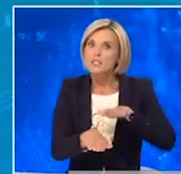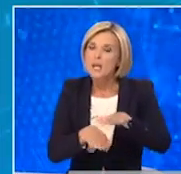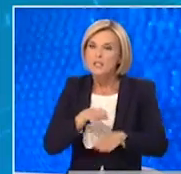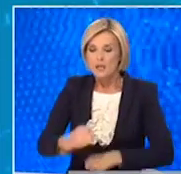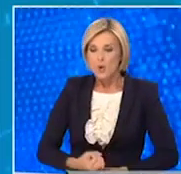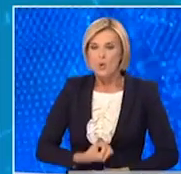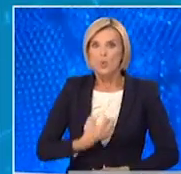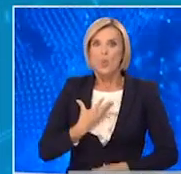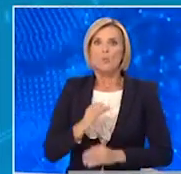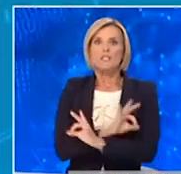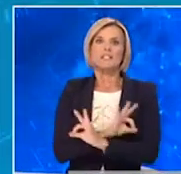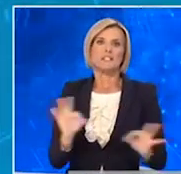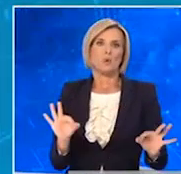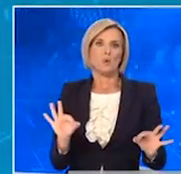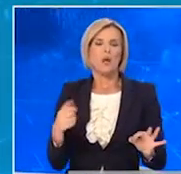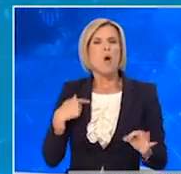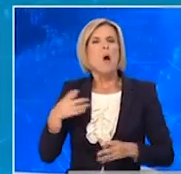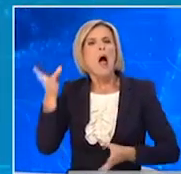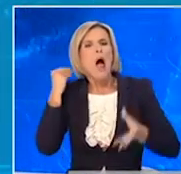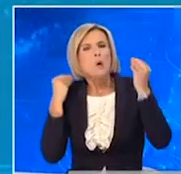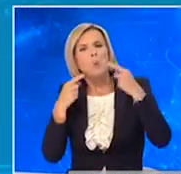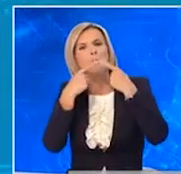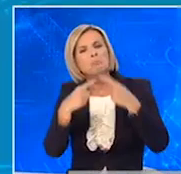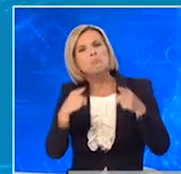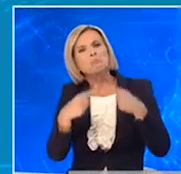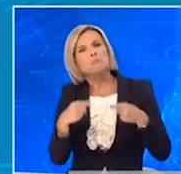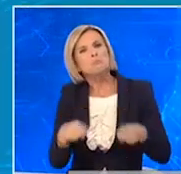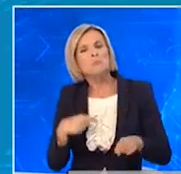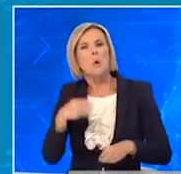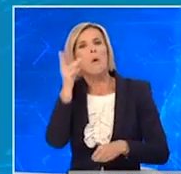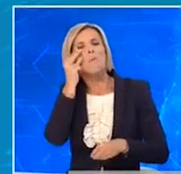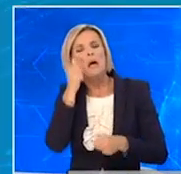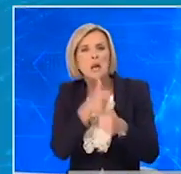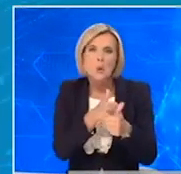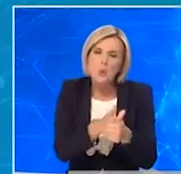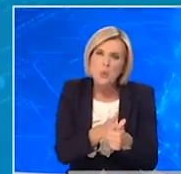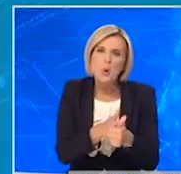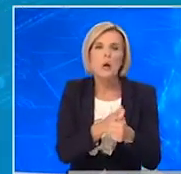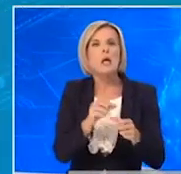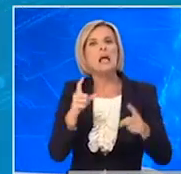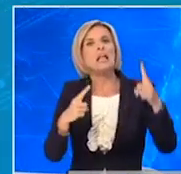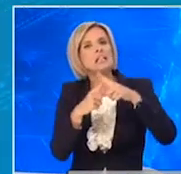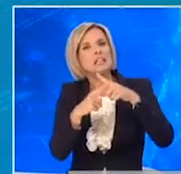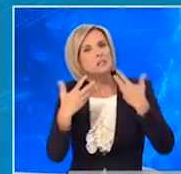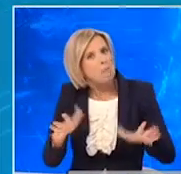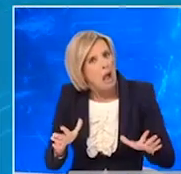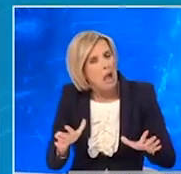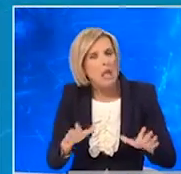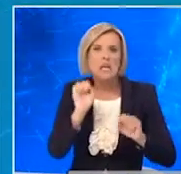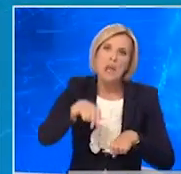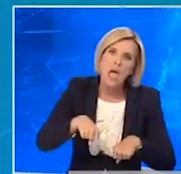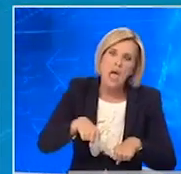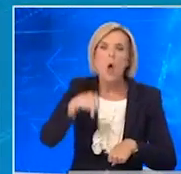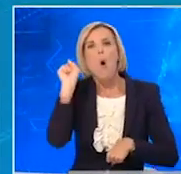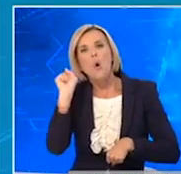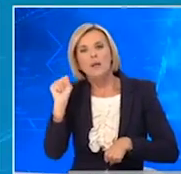σιγουριά. Ακούω διάφορα, όπως και εσείς, και παρακολουθώ διάφορα για το αν γίνονται χνηλατήσεις, δεν γίνονται χνηλατήσεις. Πιστέψτε με,